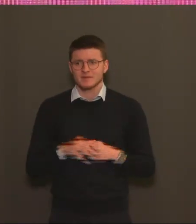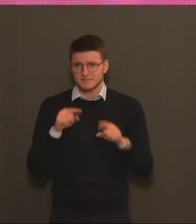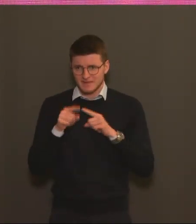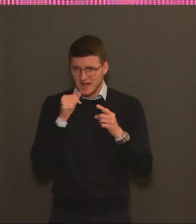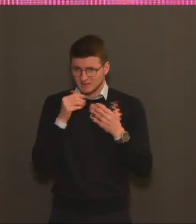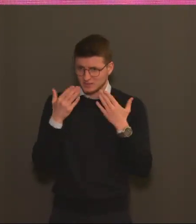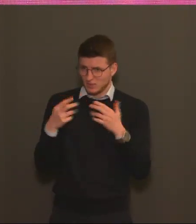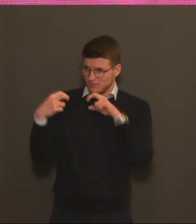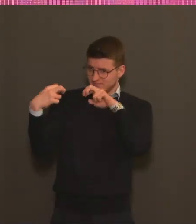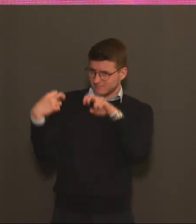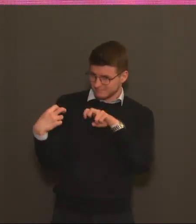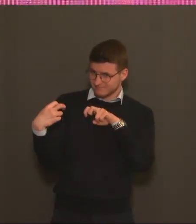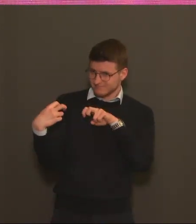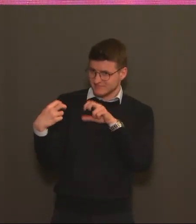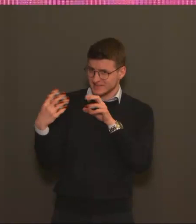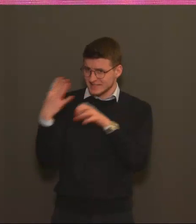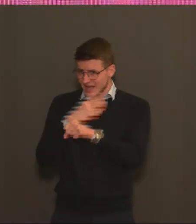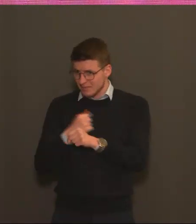zeker afstand dient te houden.